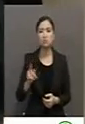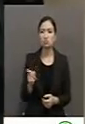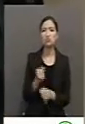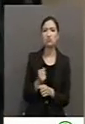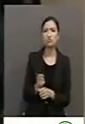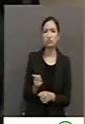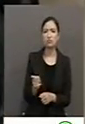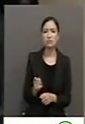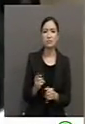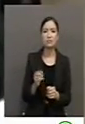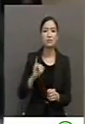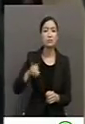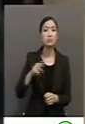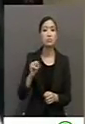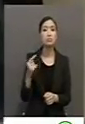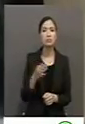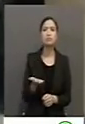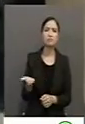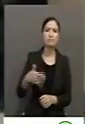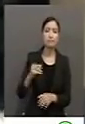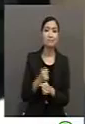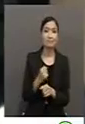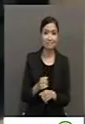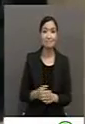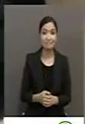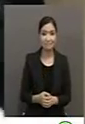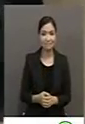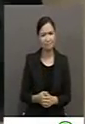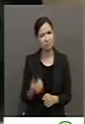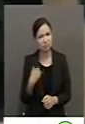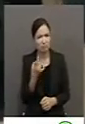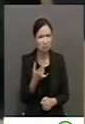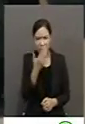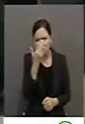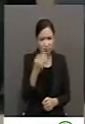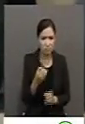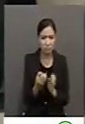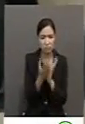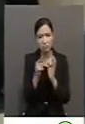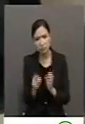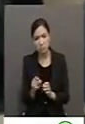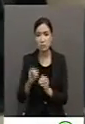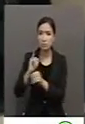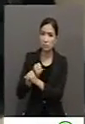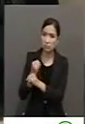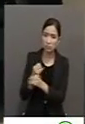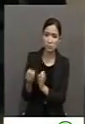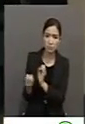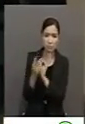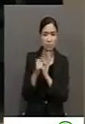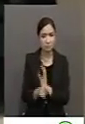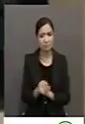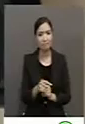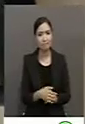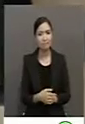ลังดูอยู่นะท่านเจ้าหน้าที่เขาว่าไปในเชิญที่นะ นี่จริงบอกเหตุไหมคะว่าทำไมเกิดเหตุจะรู้จักแล้วก็มาตรงสนามหลวง ถามมันก็เกิ